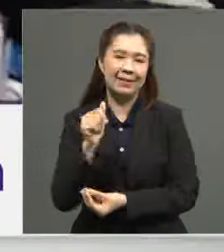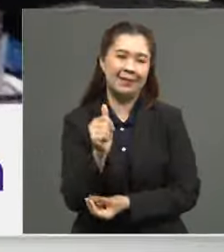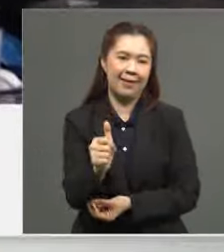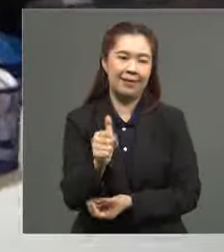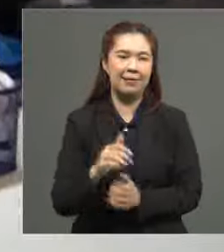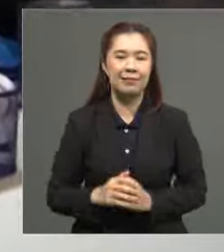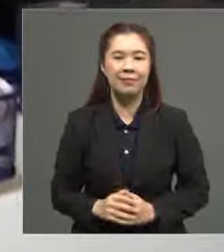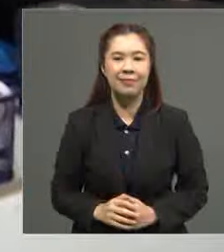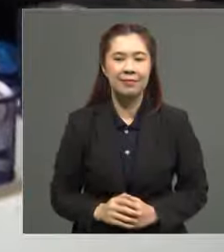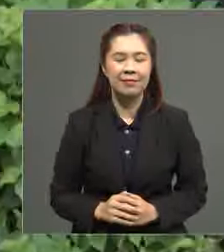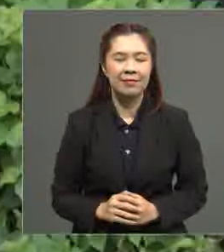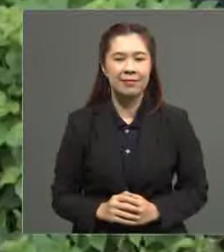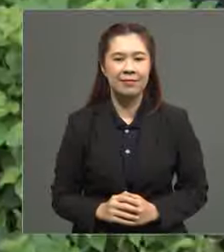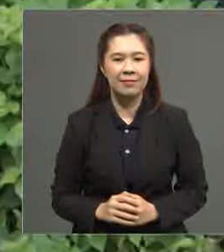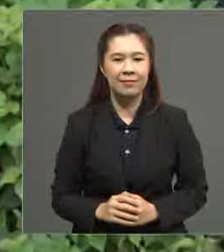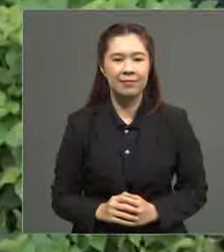ครับ